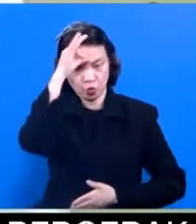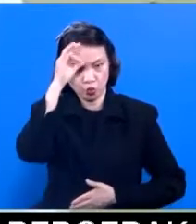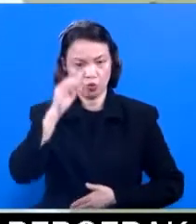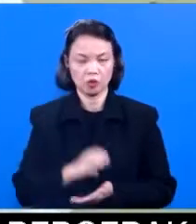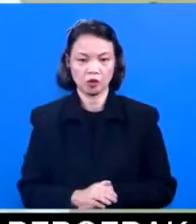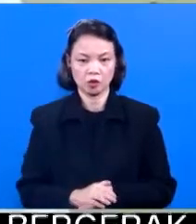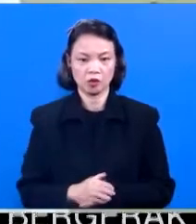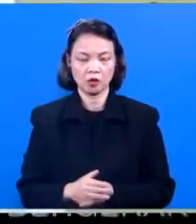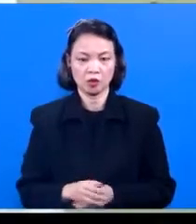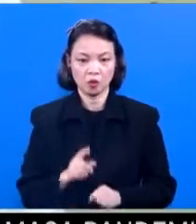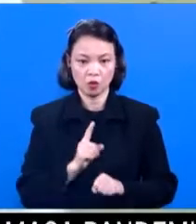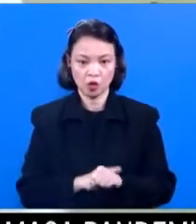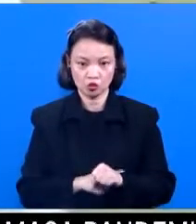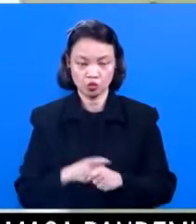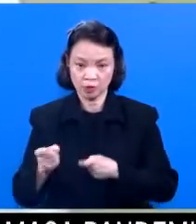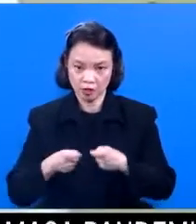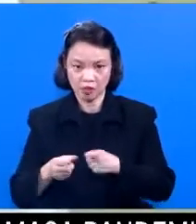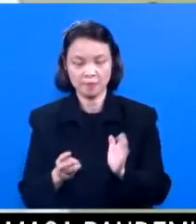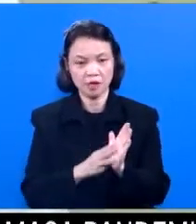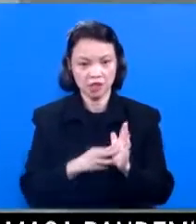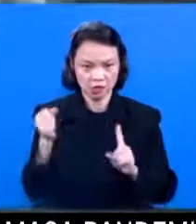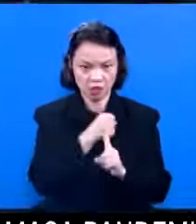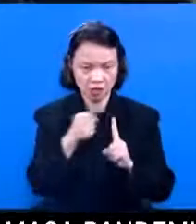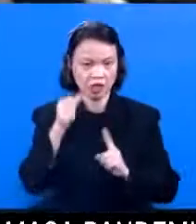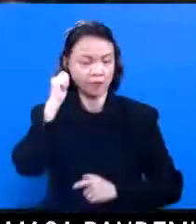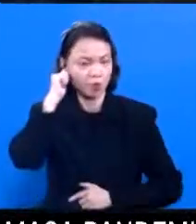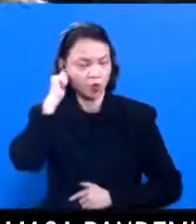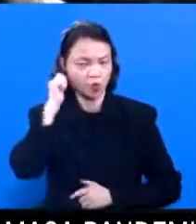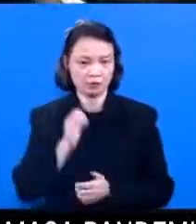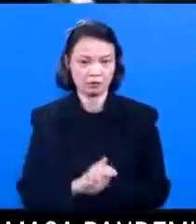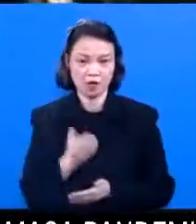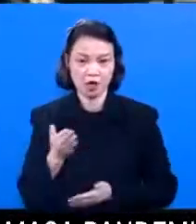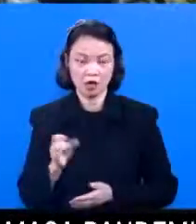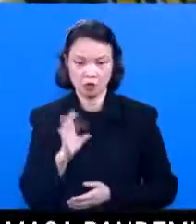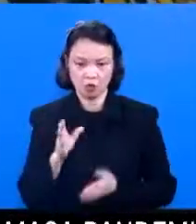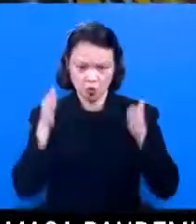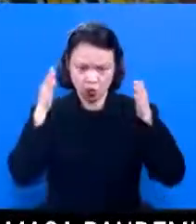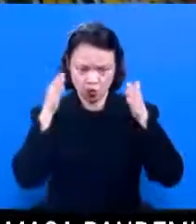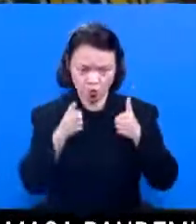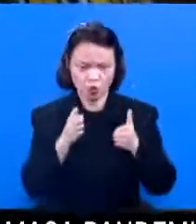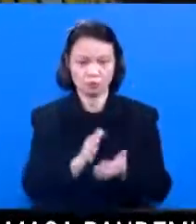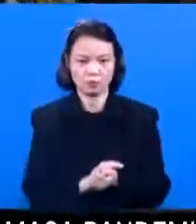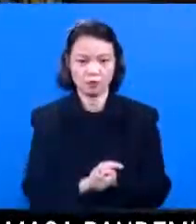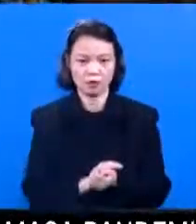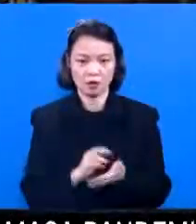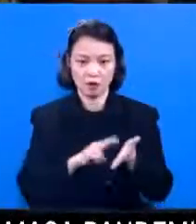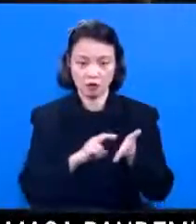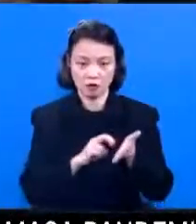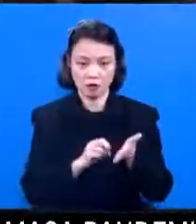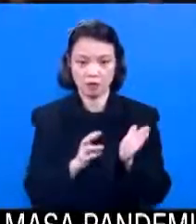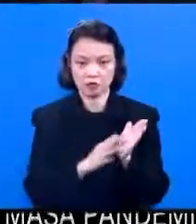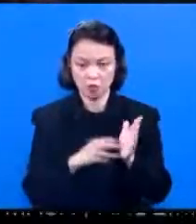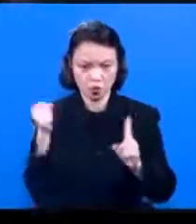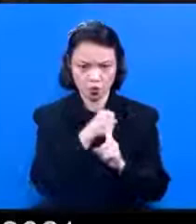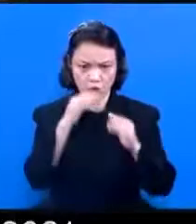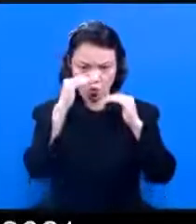dalam menangani kasus-kasus kekerasan terhadap perempuan. Hal lain yang turut menjadi sorotan dari Siti selain angka kasus yang menurun